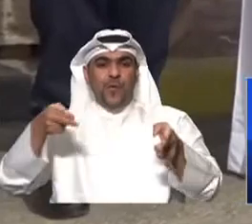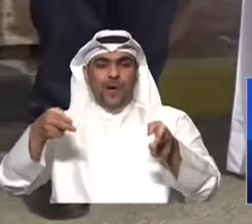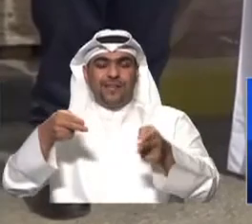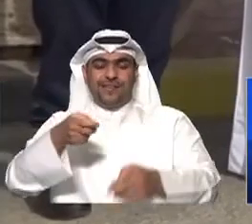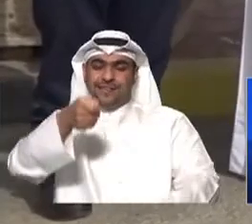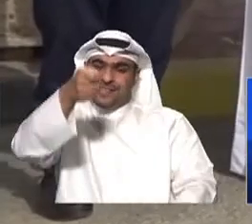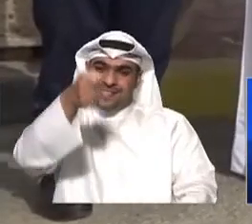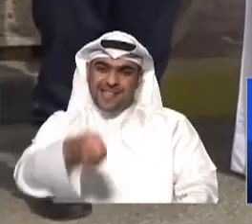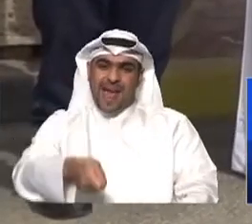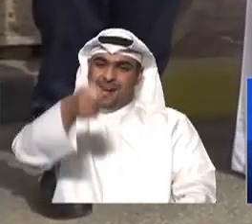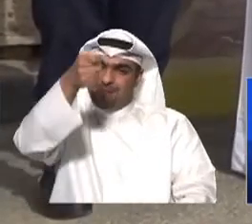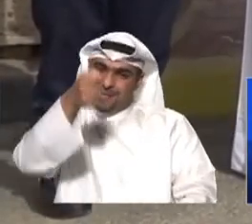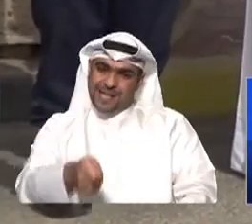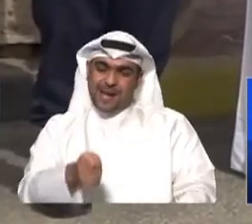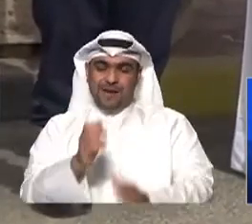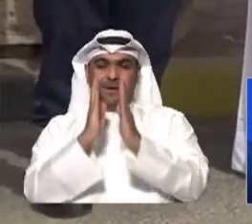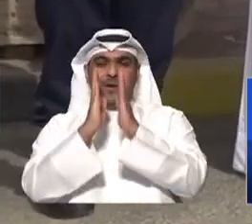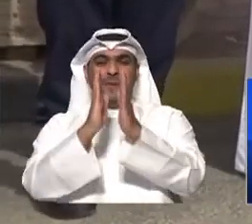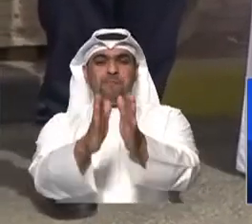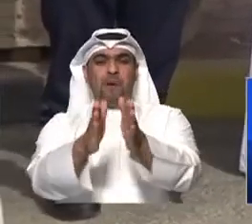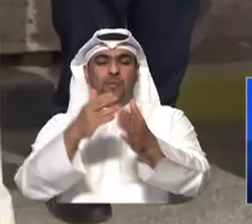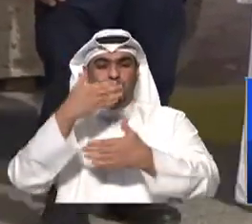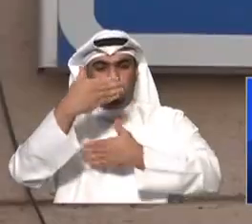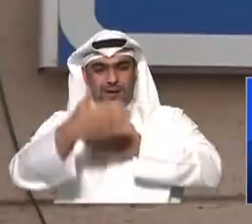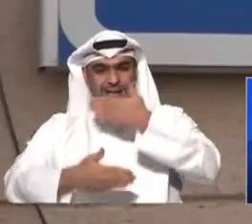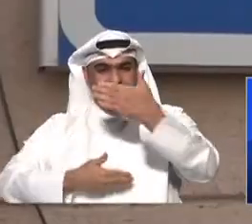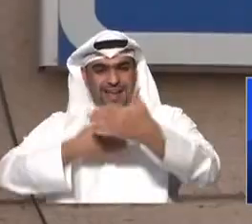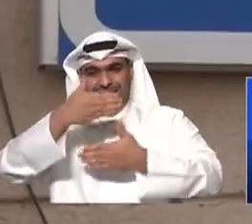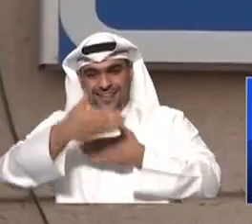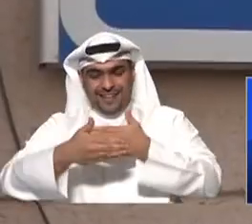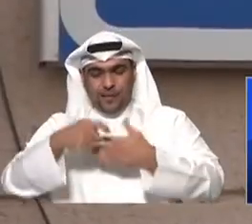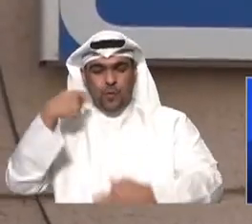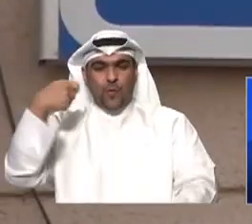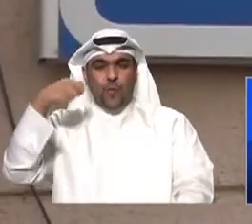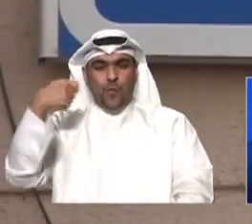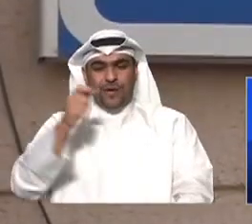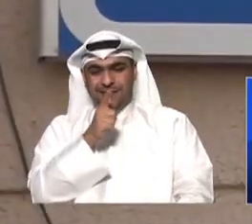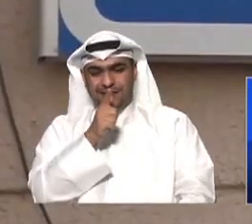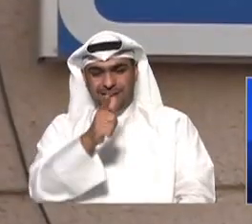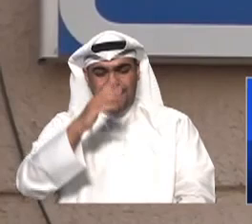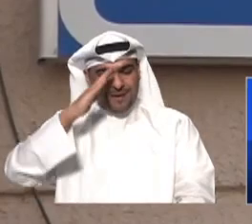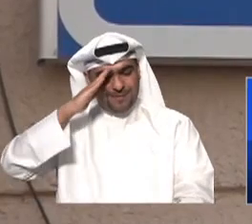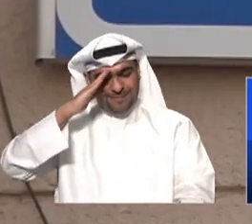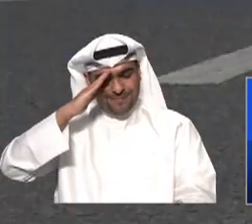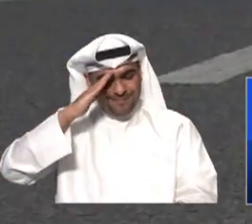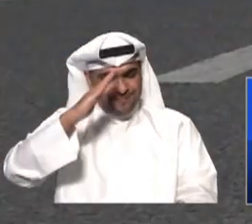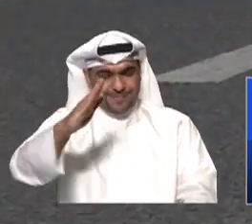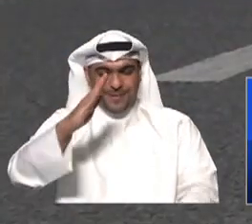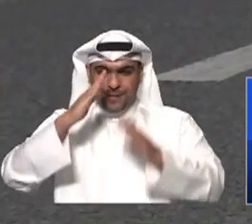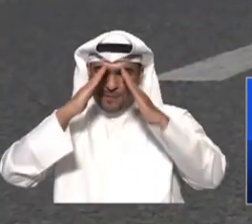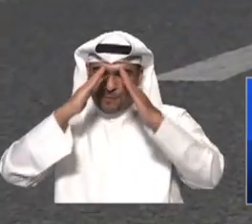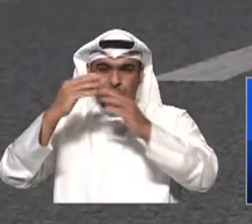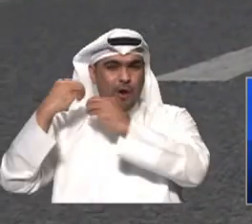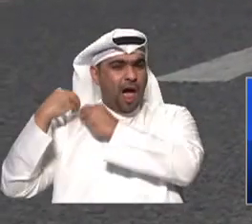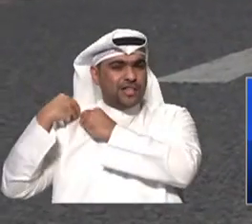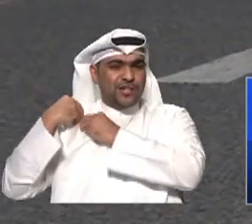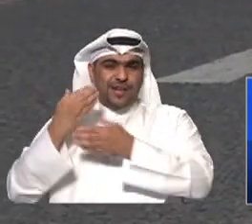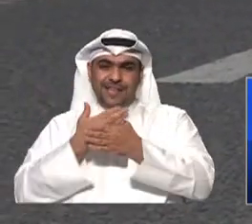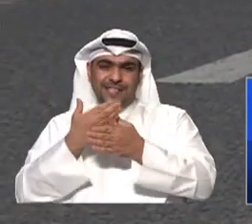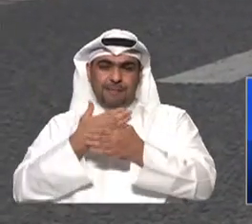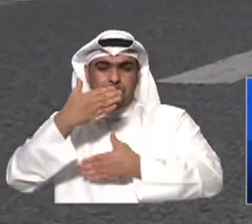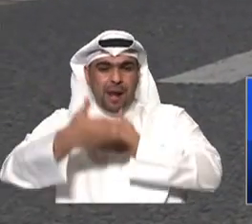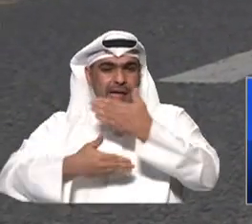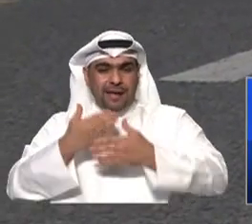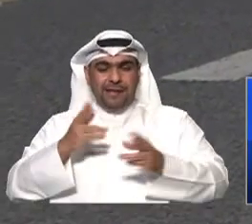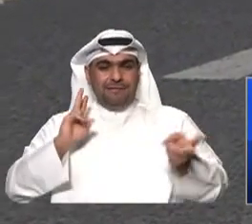مشيدا في الوقت ذاته بتواجدهم على رأس عملهم بعيدا عن ذويهم وأسرهم، وذلك